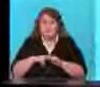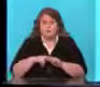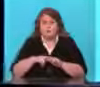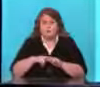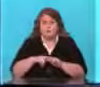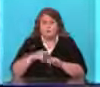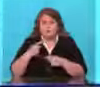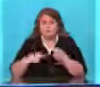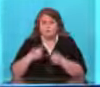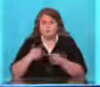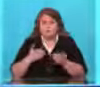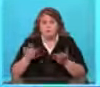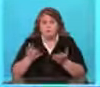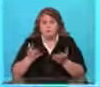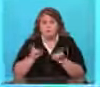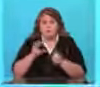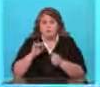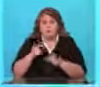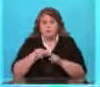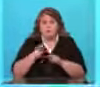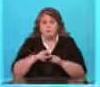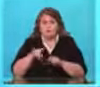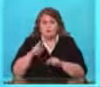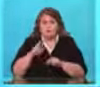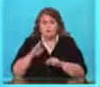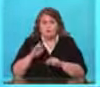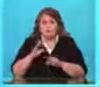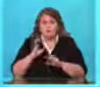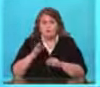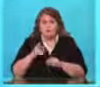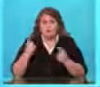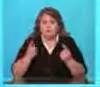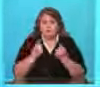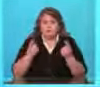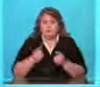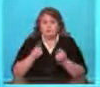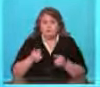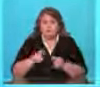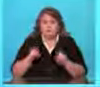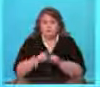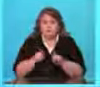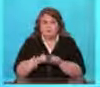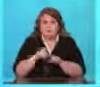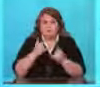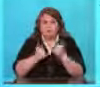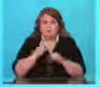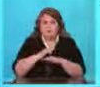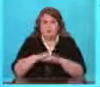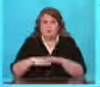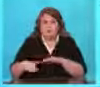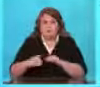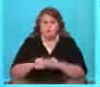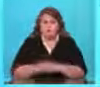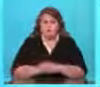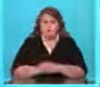И потомство, которое получено от этих гамет, будет единообразным, то есть желто-гладким.